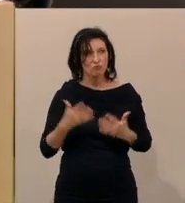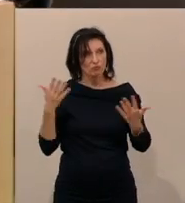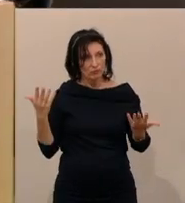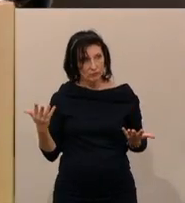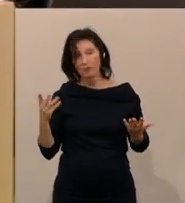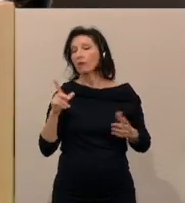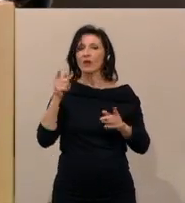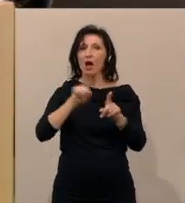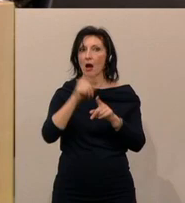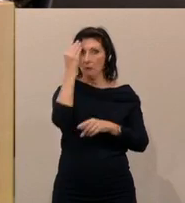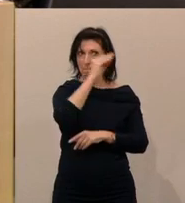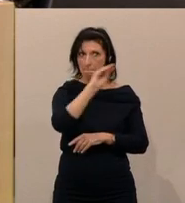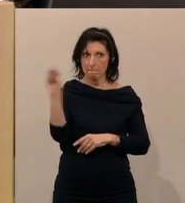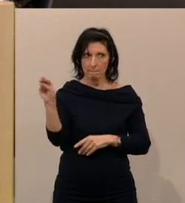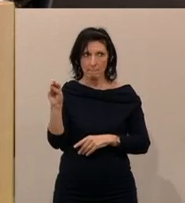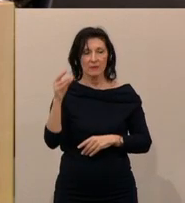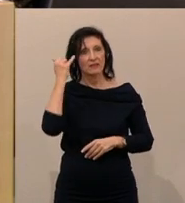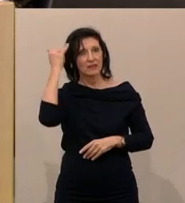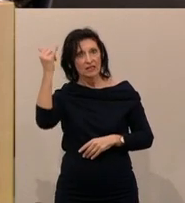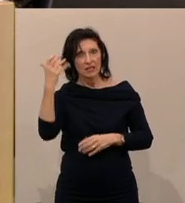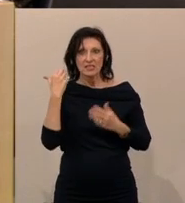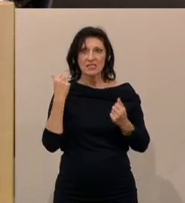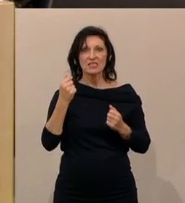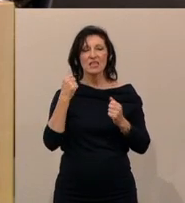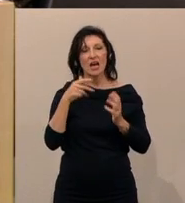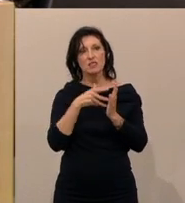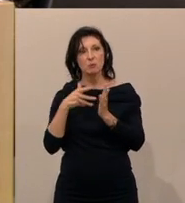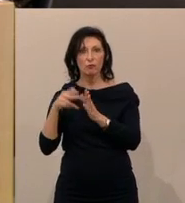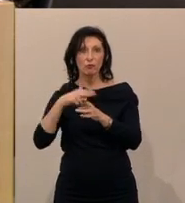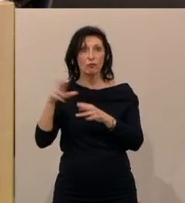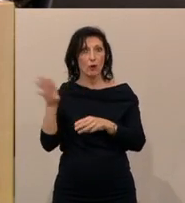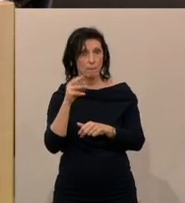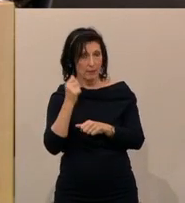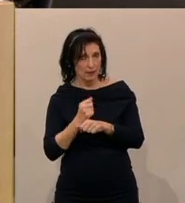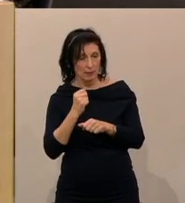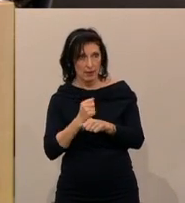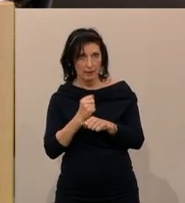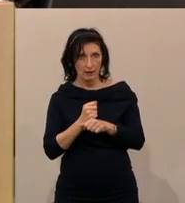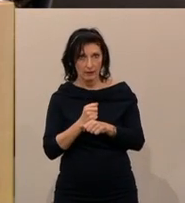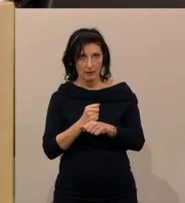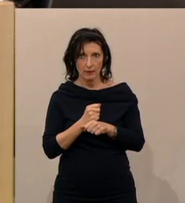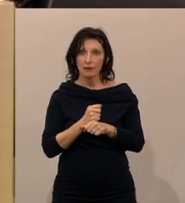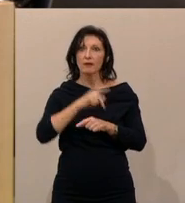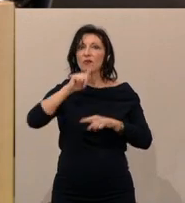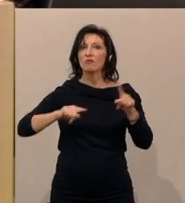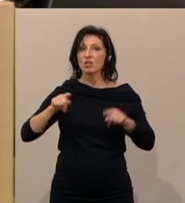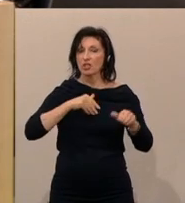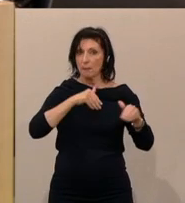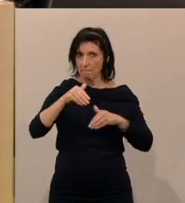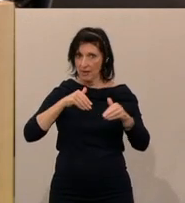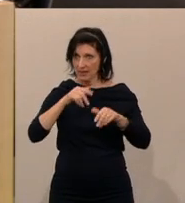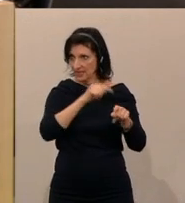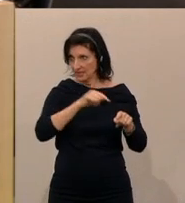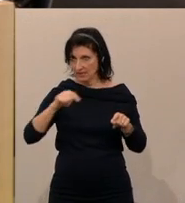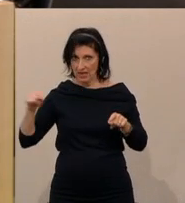Übrigen wird darauf verwiesen, dass die Anregung, eine Sicherheitsüberprüfung für jene Mitarbeiterinnen und Mitarbeiter in den Kabinetten von Ministerien